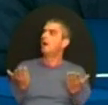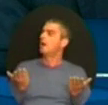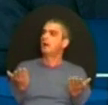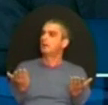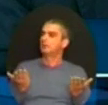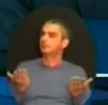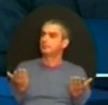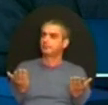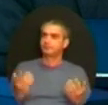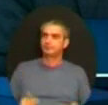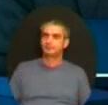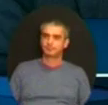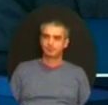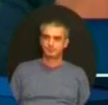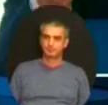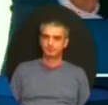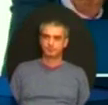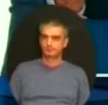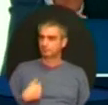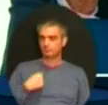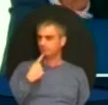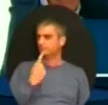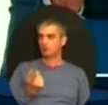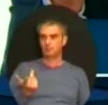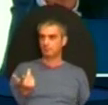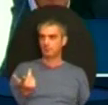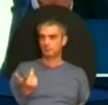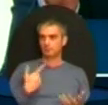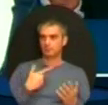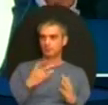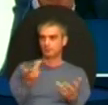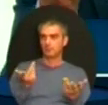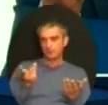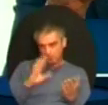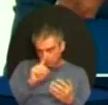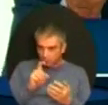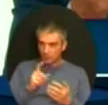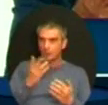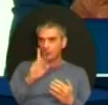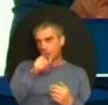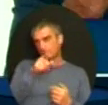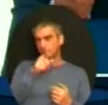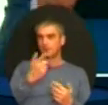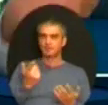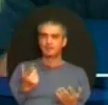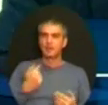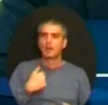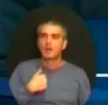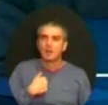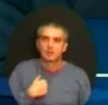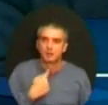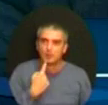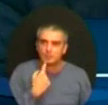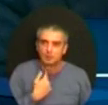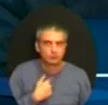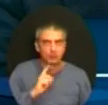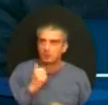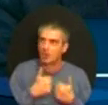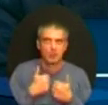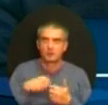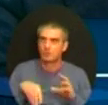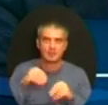טוטליטרי, שכים מתחת לשולחן. אני לא אמרתי, שכים מתחת לשולחן. אני רק הייתי צריך להגיד פה שגם את לא התמודדת בפריימריז, אז לא כדאי. אבל אני אומרת שאני לא